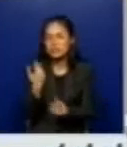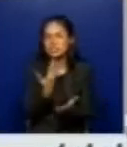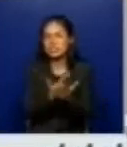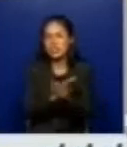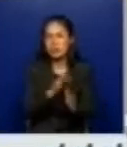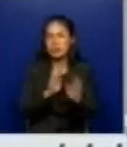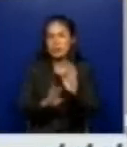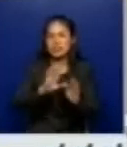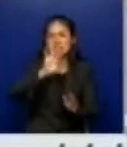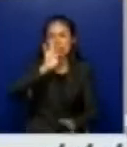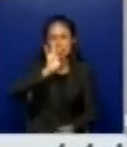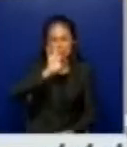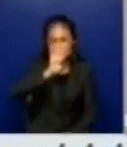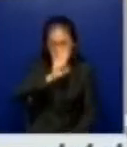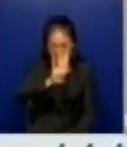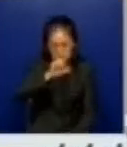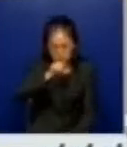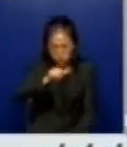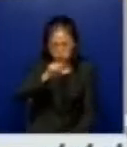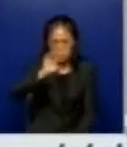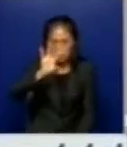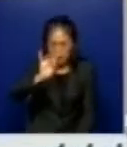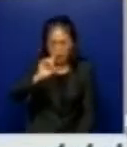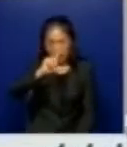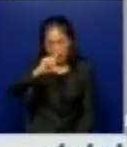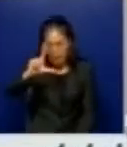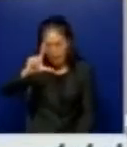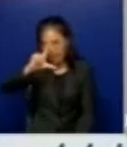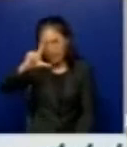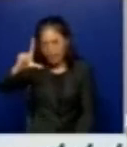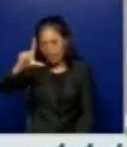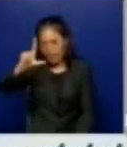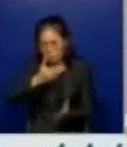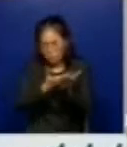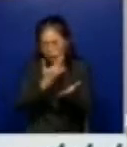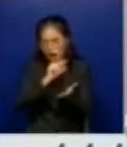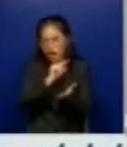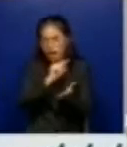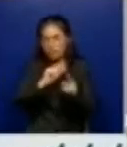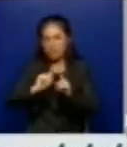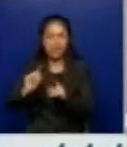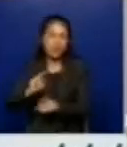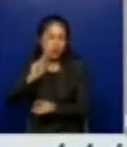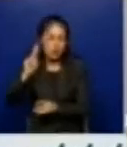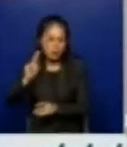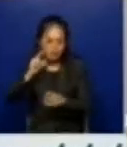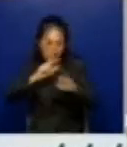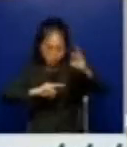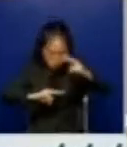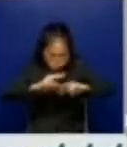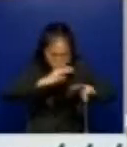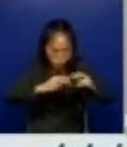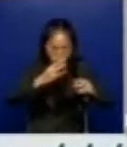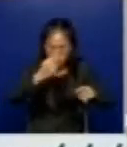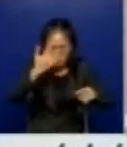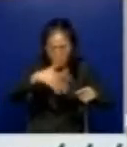4.8 ล้านล้านนะฮะมากกว่าเม็ดเงินงบประมาณอีกแต่เราเอาไปใช้จ่ายแบบตรวจสอบไม่ได้นะครับ